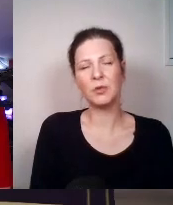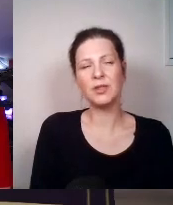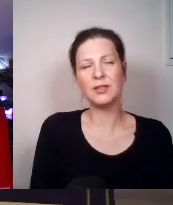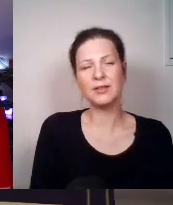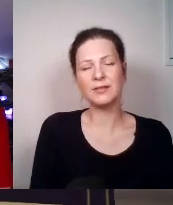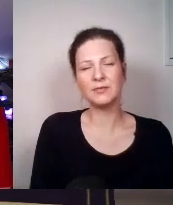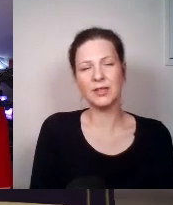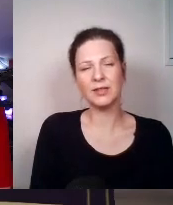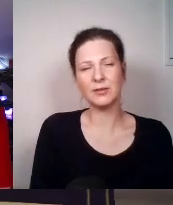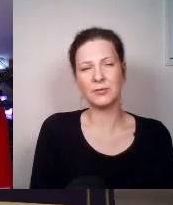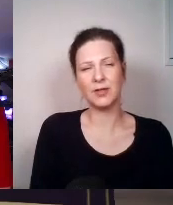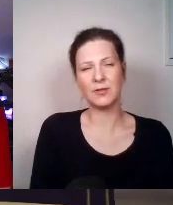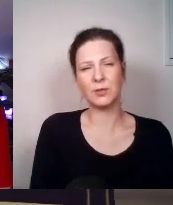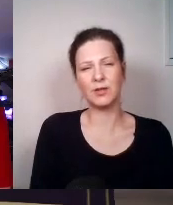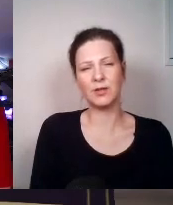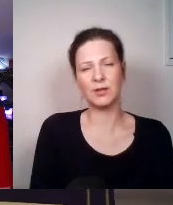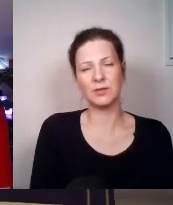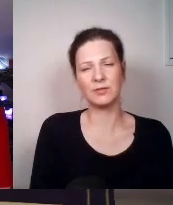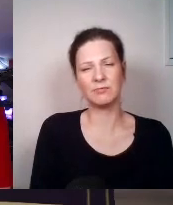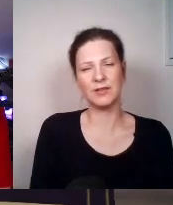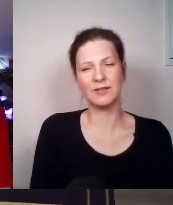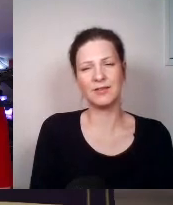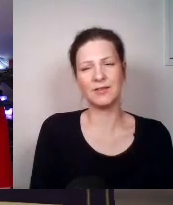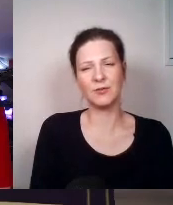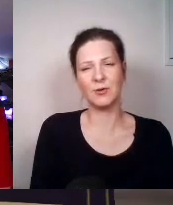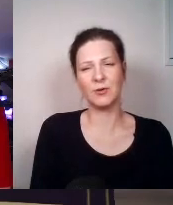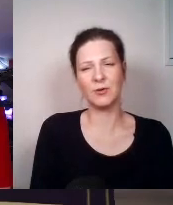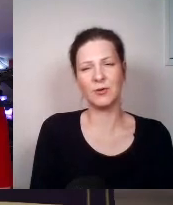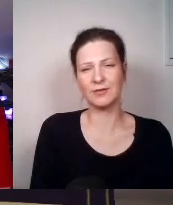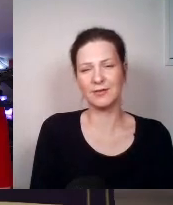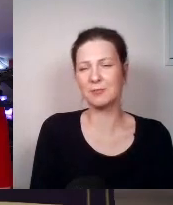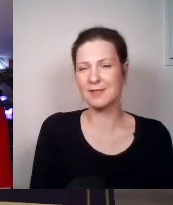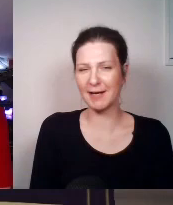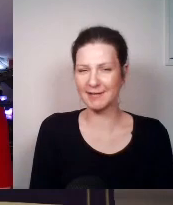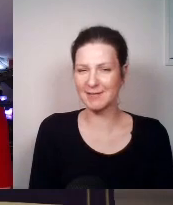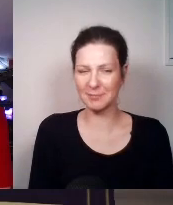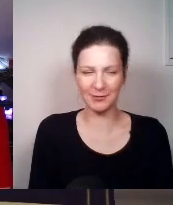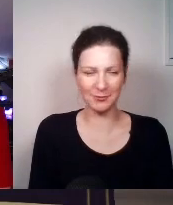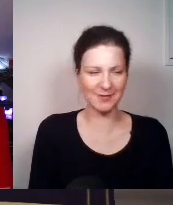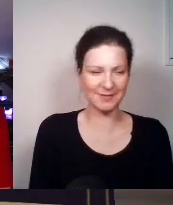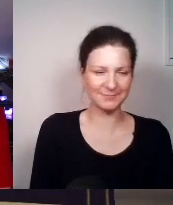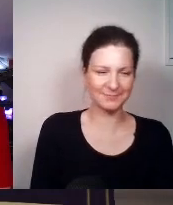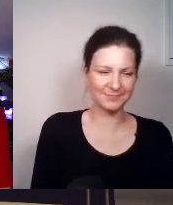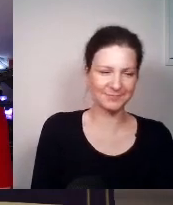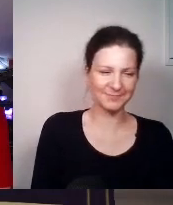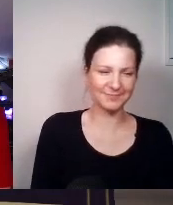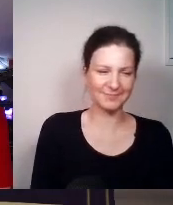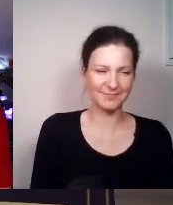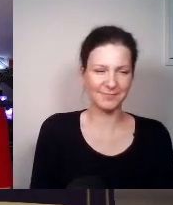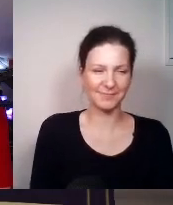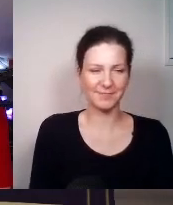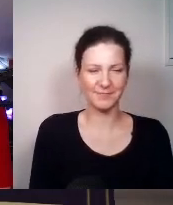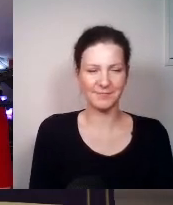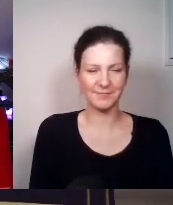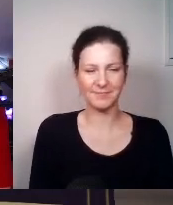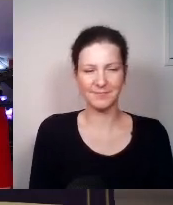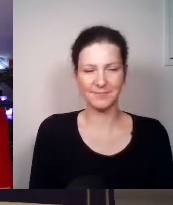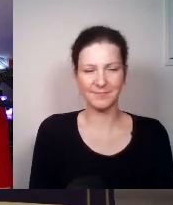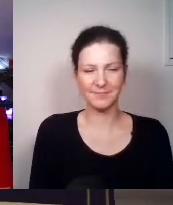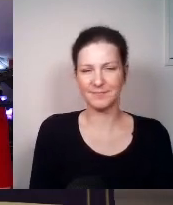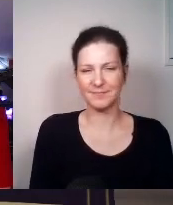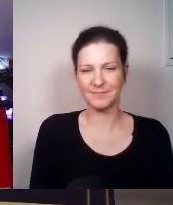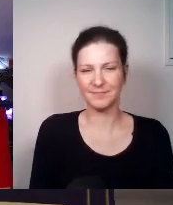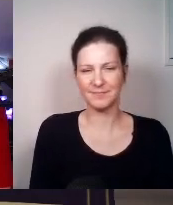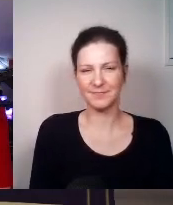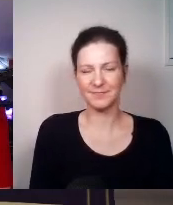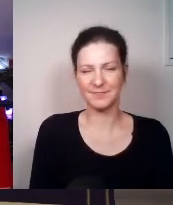Am neugierigsten wäre ich auf die SPD, aber ich weiß nicht, ob das eine Einzelmeinung ist. Ich wäre auch neugierig auf die SPD,